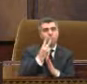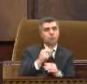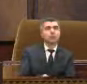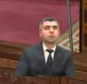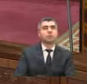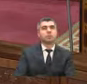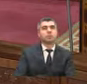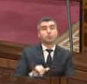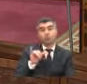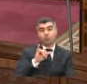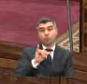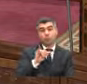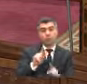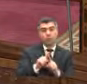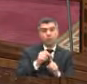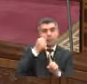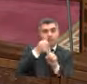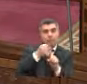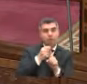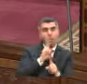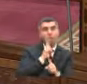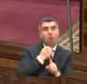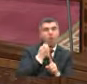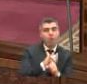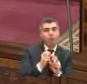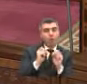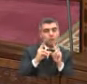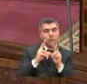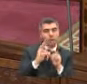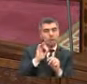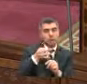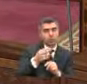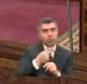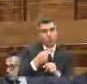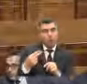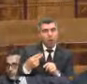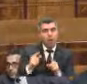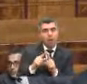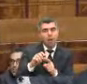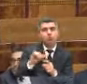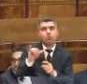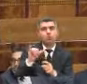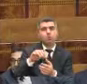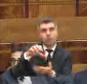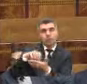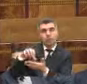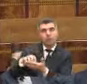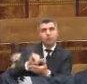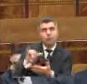فإلى أي مدى تمكنت الحكومة من تنفيذ هذا الالتزام، وما هي المناطق المستفيدة من السدود المنجزة؟